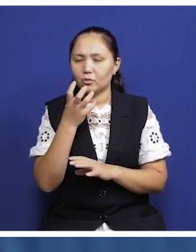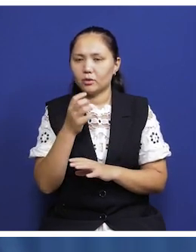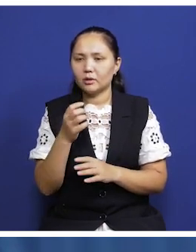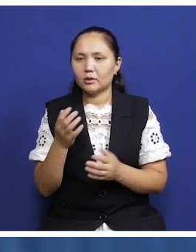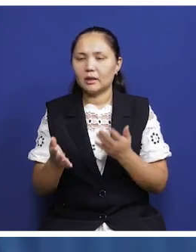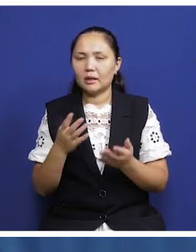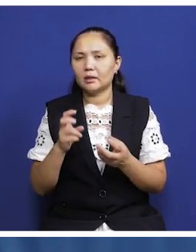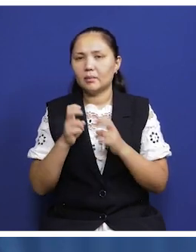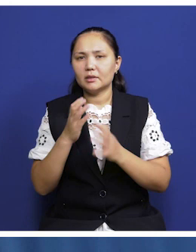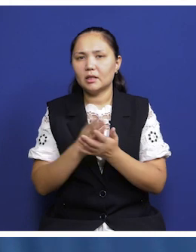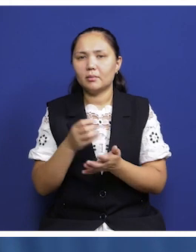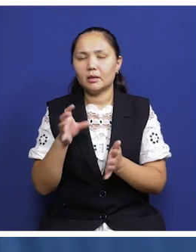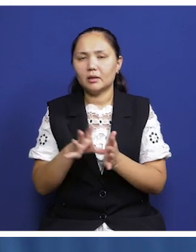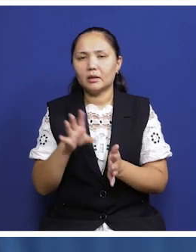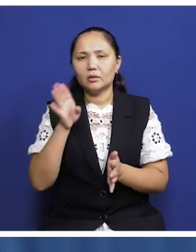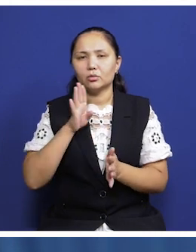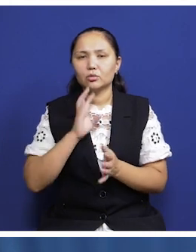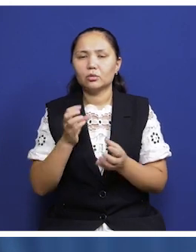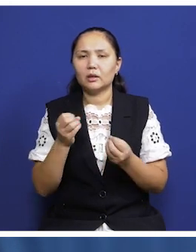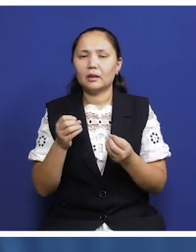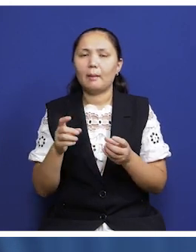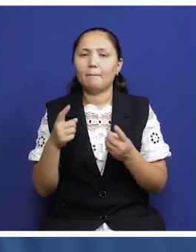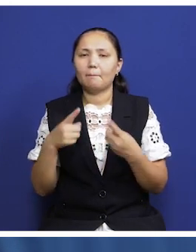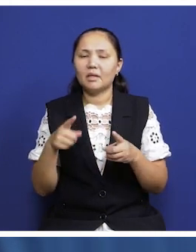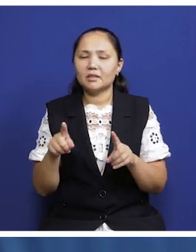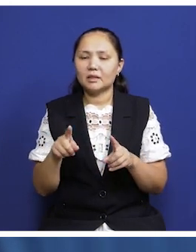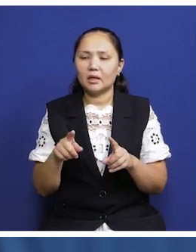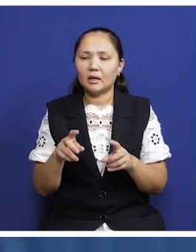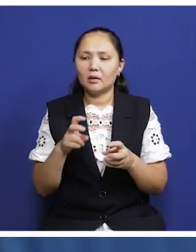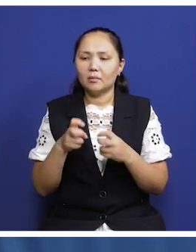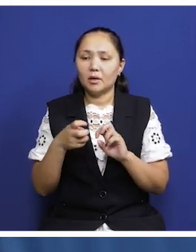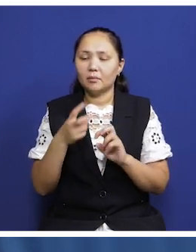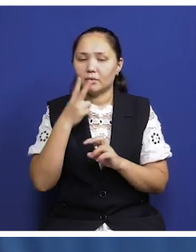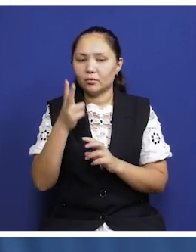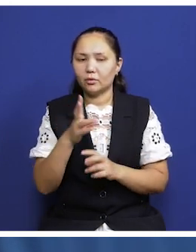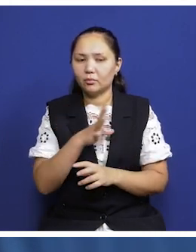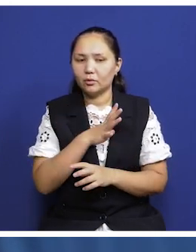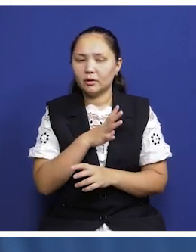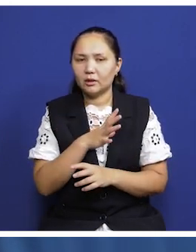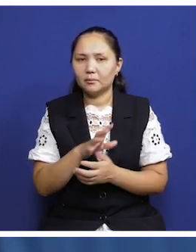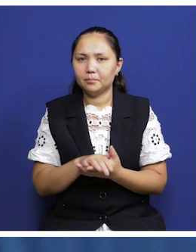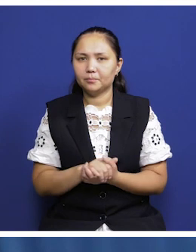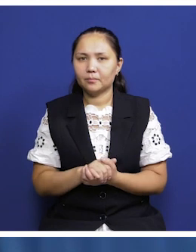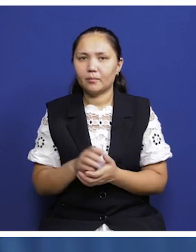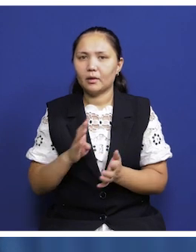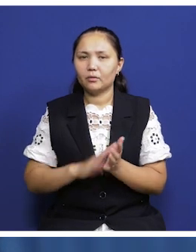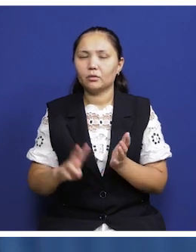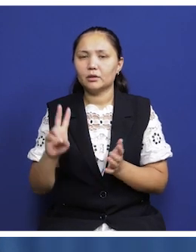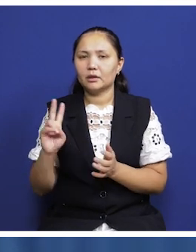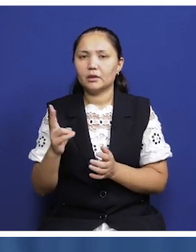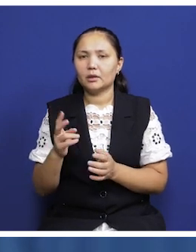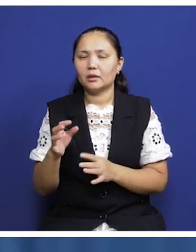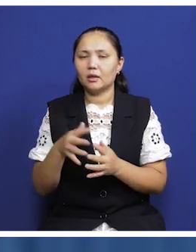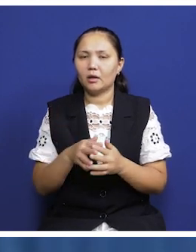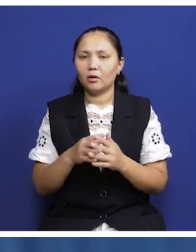бар, газ, су, светін тағы басқаларын анықтаған бойынша бізде тура сіз айтып отырғандай 92 елді мекенді